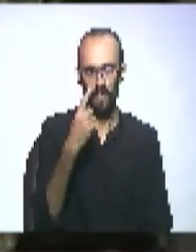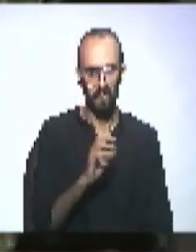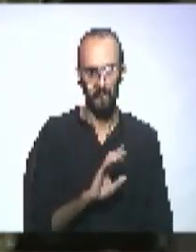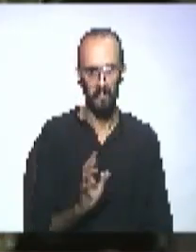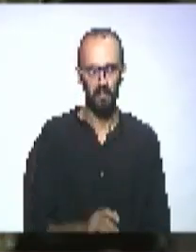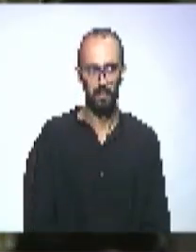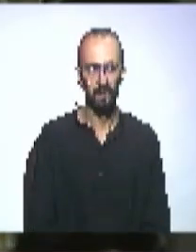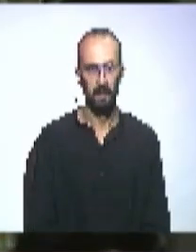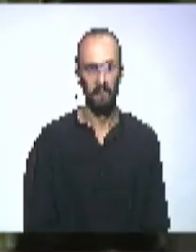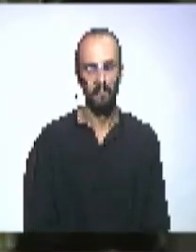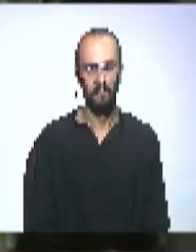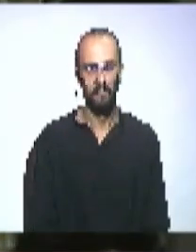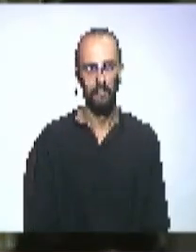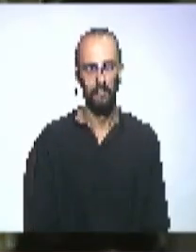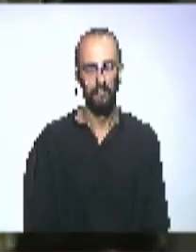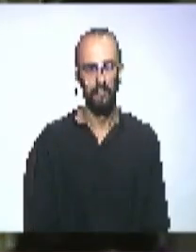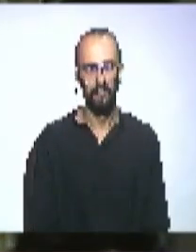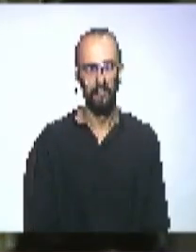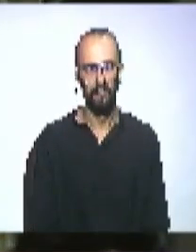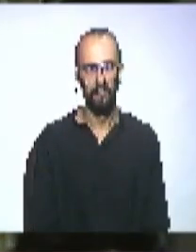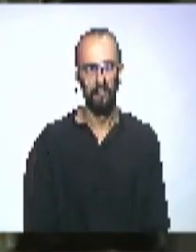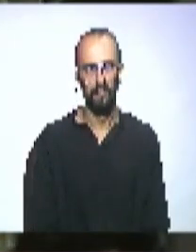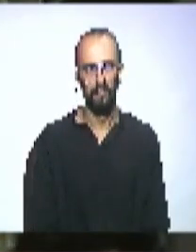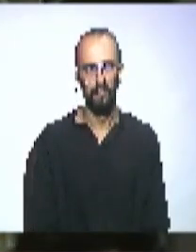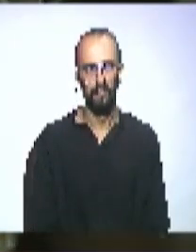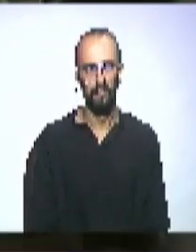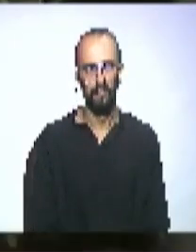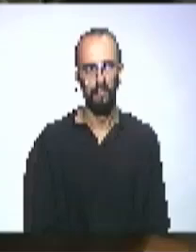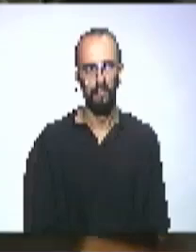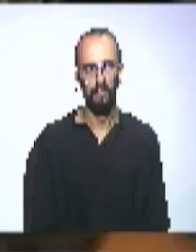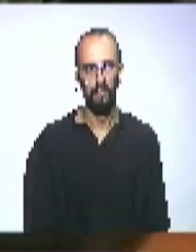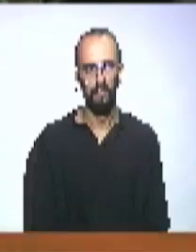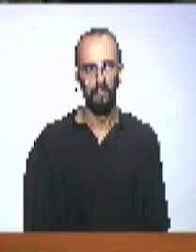هي كلها تنزل جوه بعضها دلوقتي وهتبقى تمام التمام.